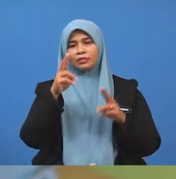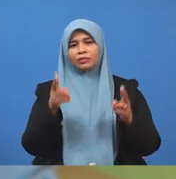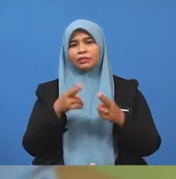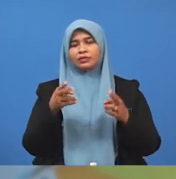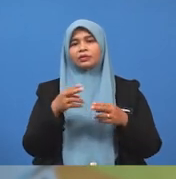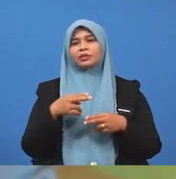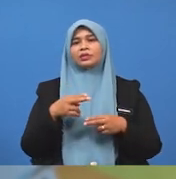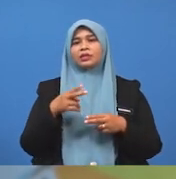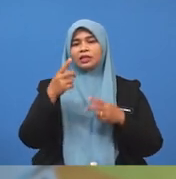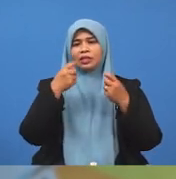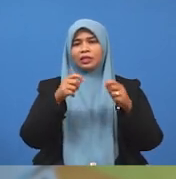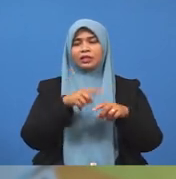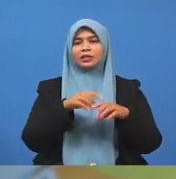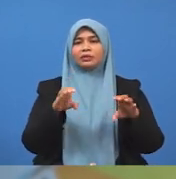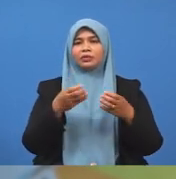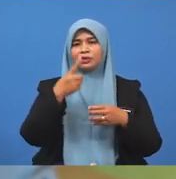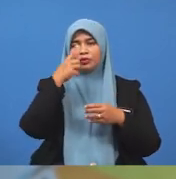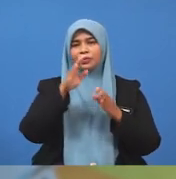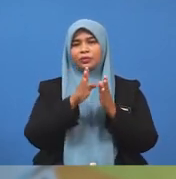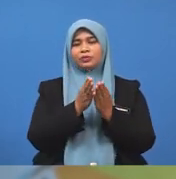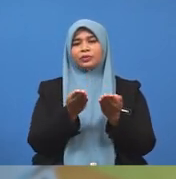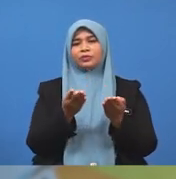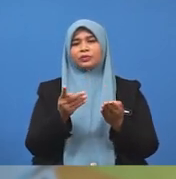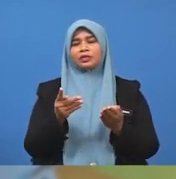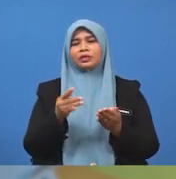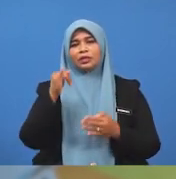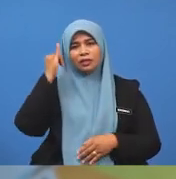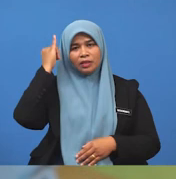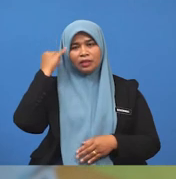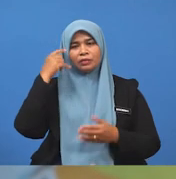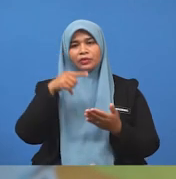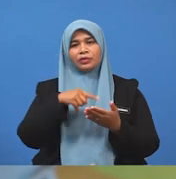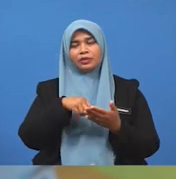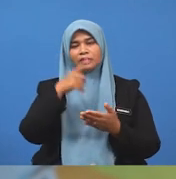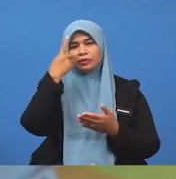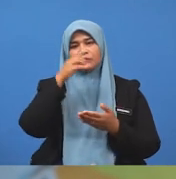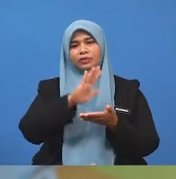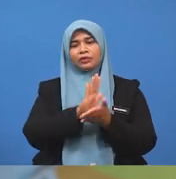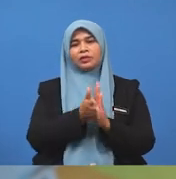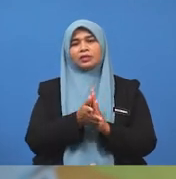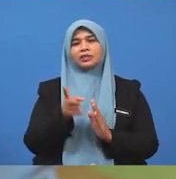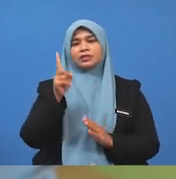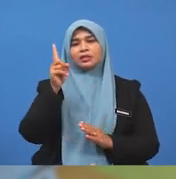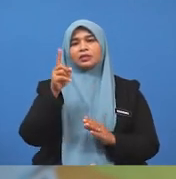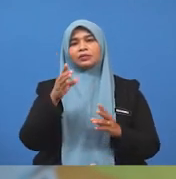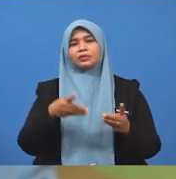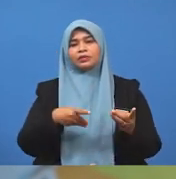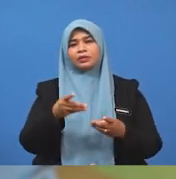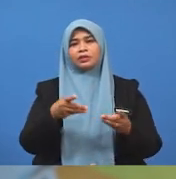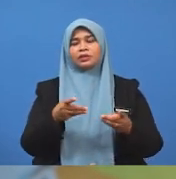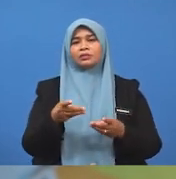untuk membukukan Ilmu Tafsir ini sebagai satu disiplin ilmu yang berasingan